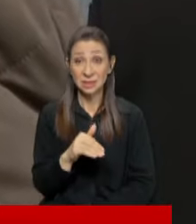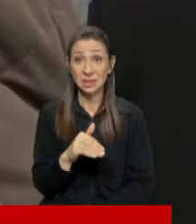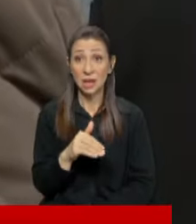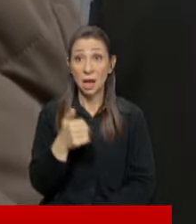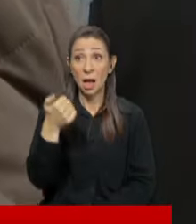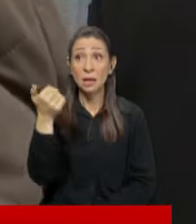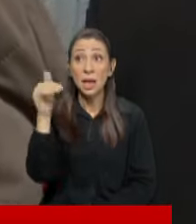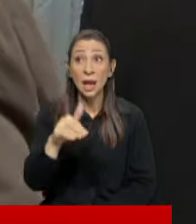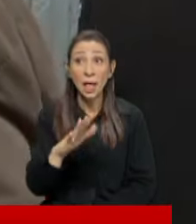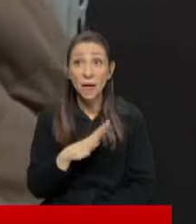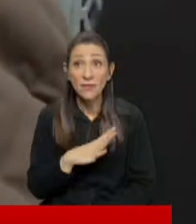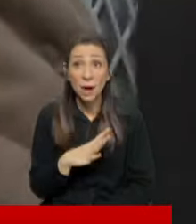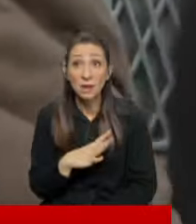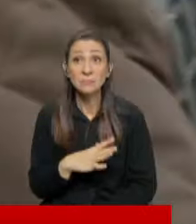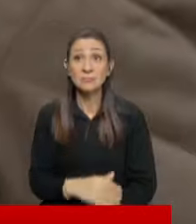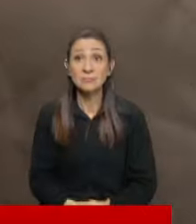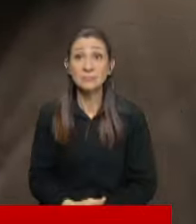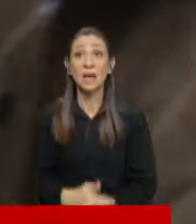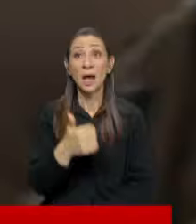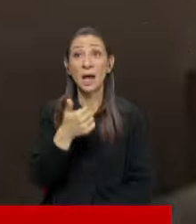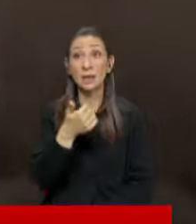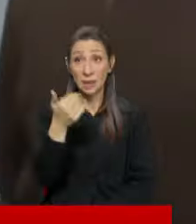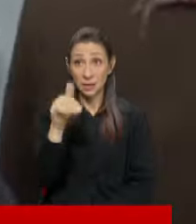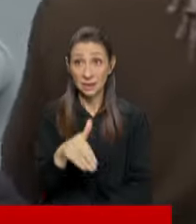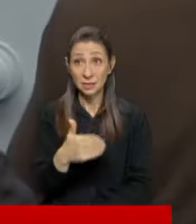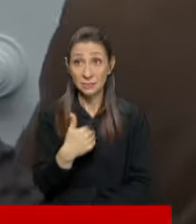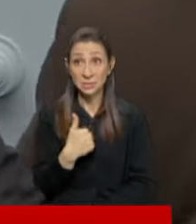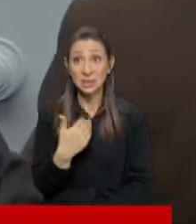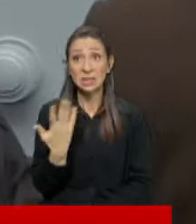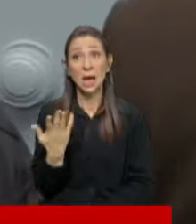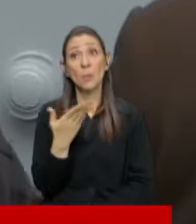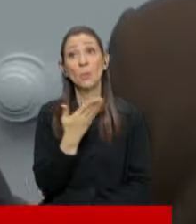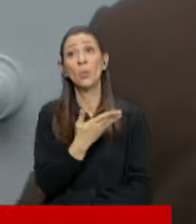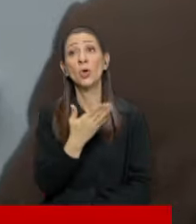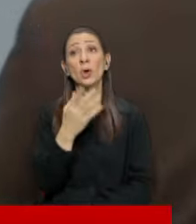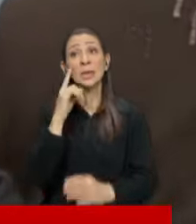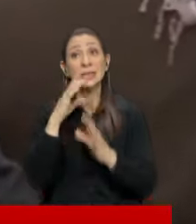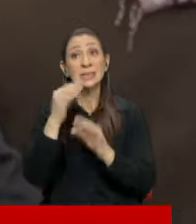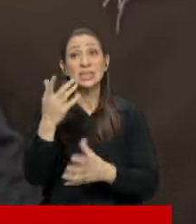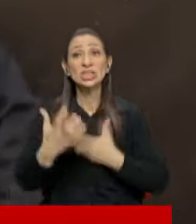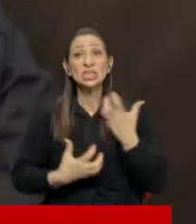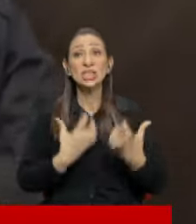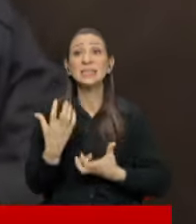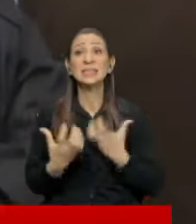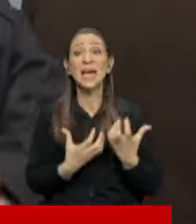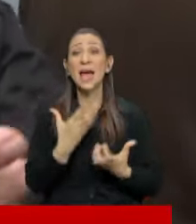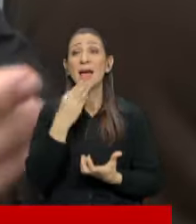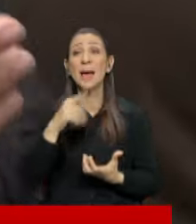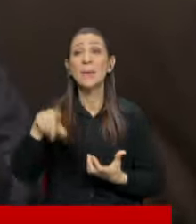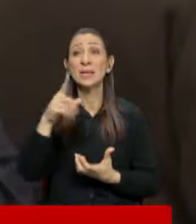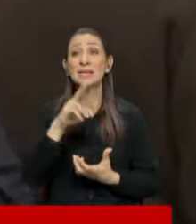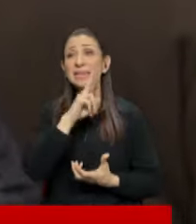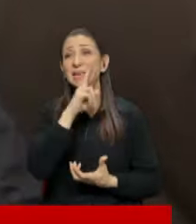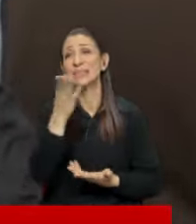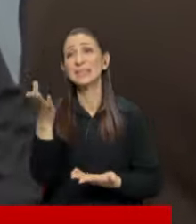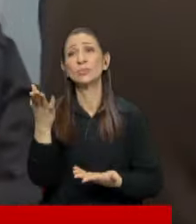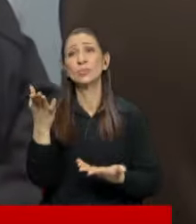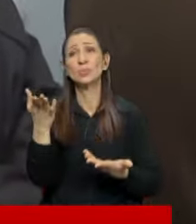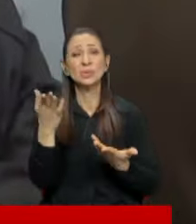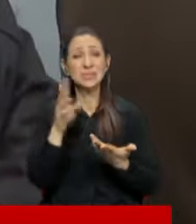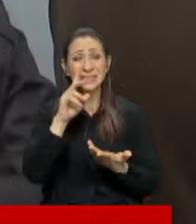6'da gelenler var. 6'da gelenler var. 6'da geldik. Ya bu vatandaşın çilesi. Emeklilerin yazık. Bu